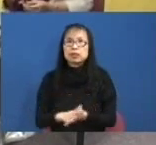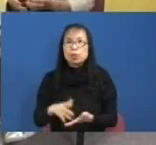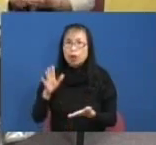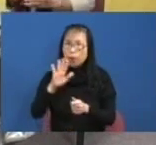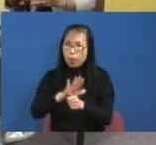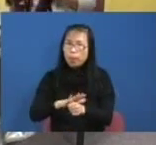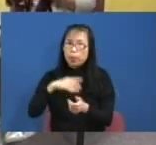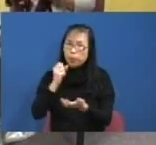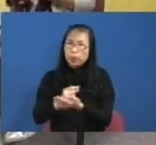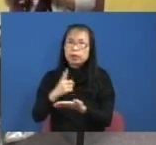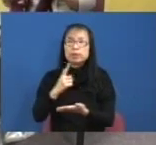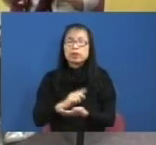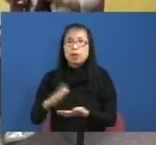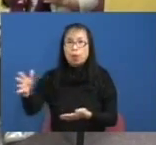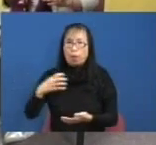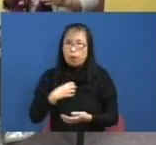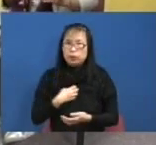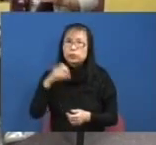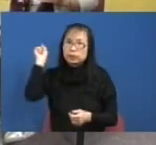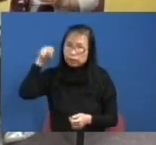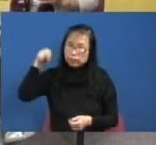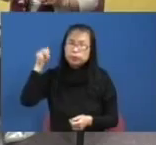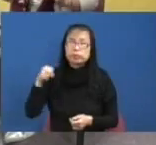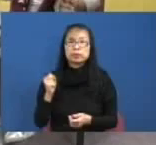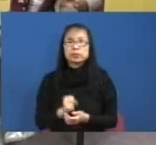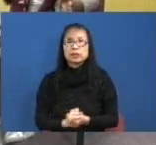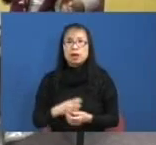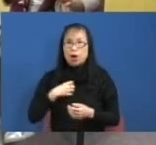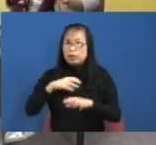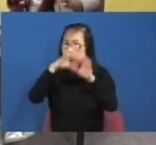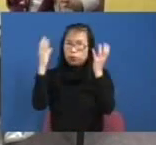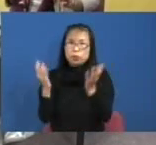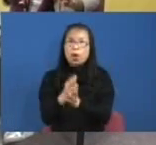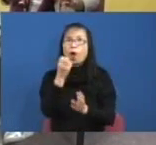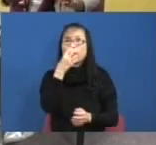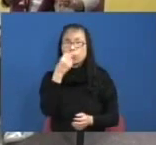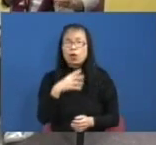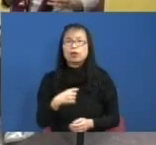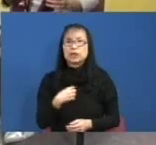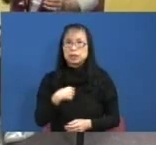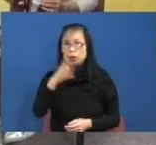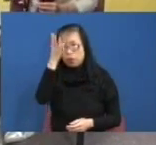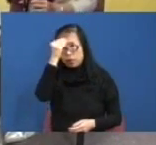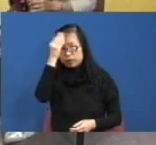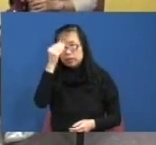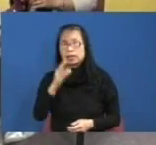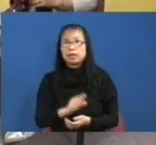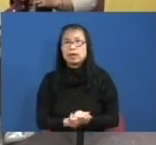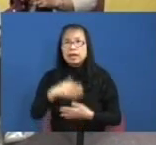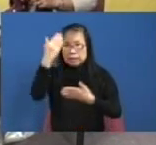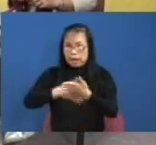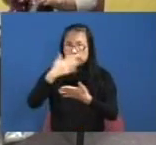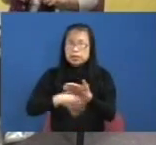貴。咁其實如果我真係認同嘅，即係應該我哋全港咧市民都應該學識睇下點樣減少用